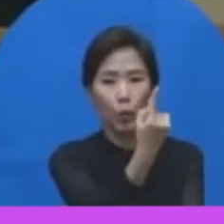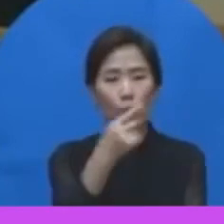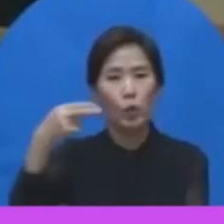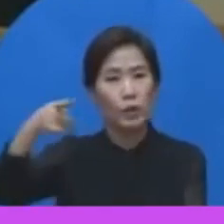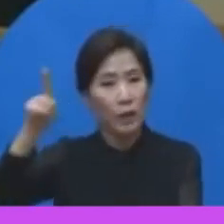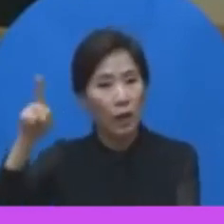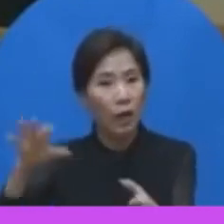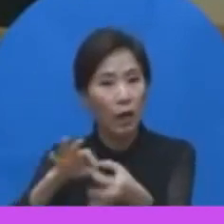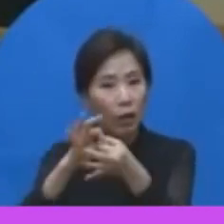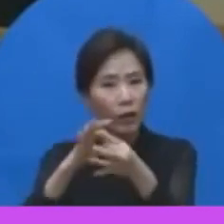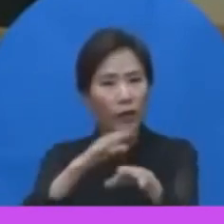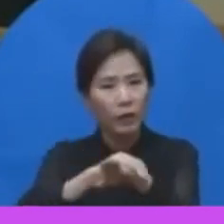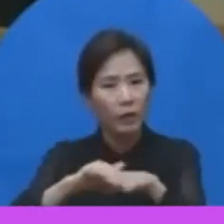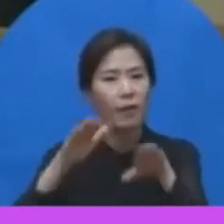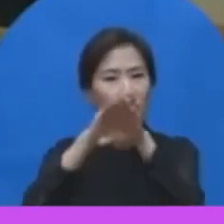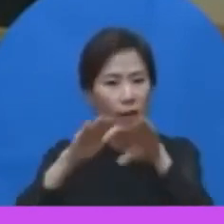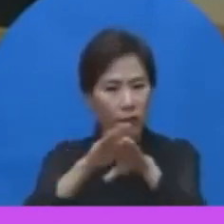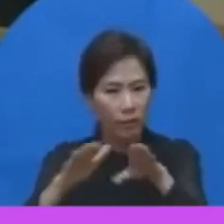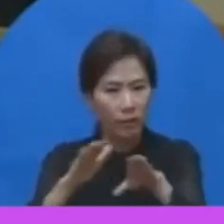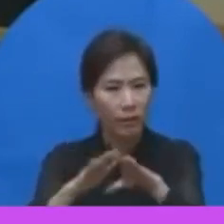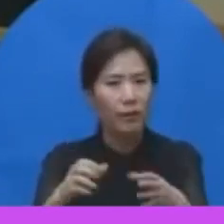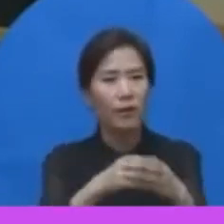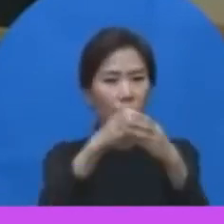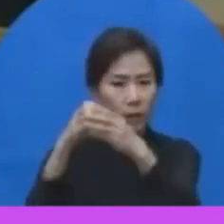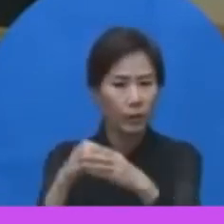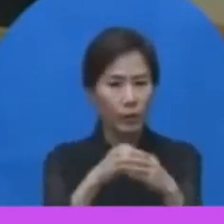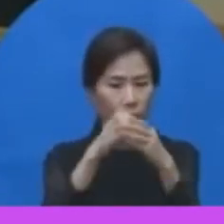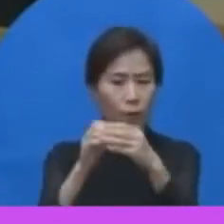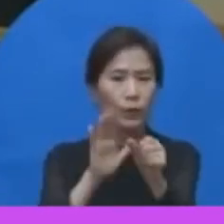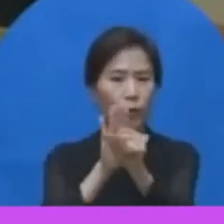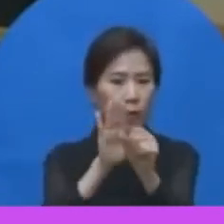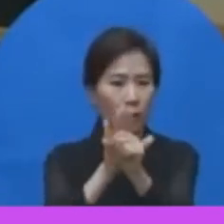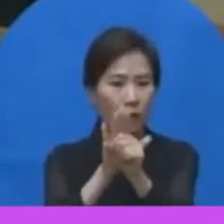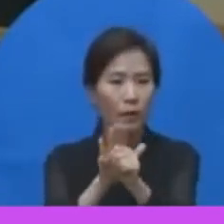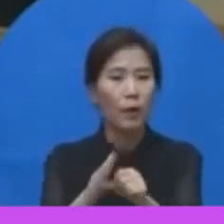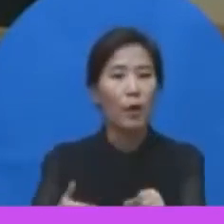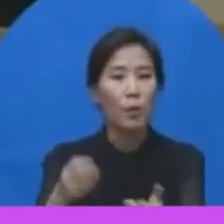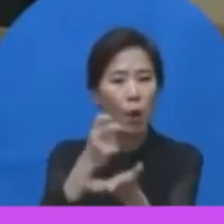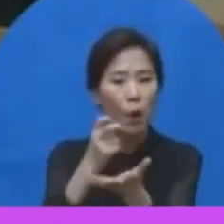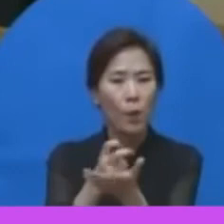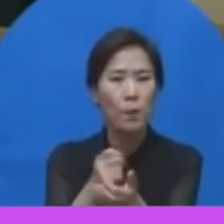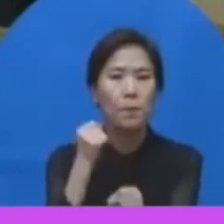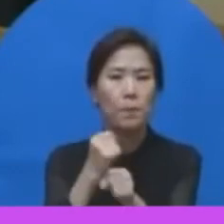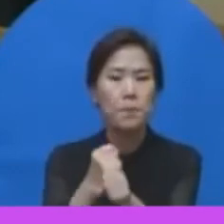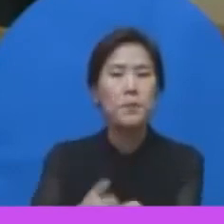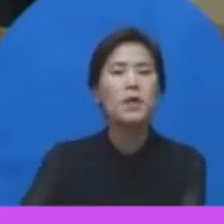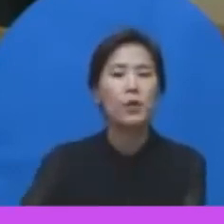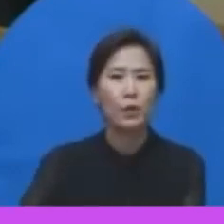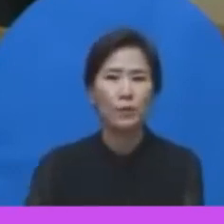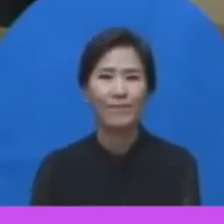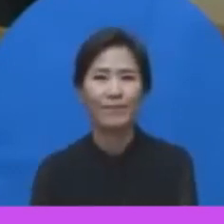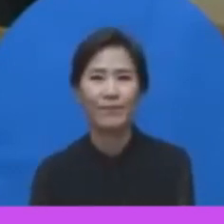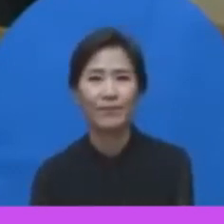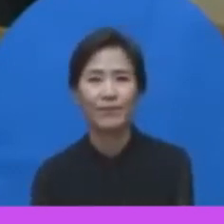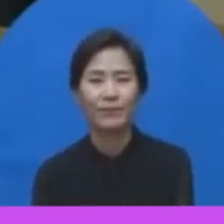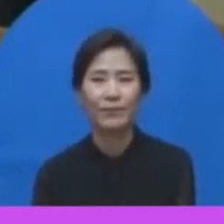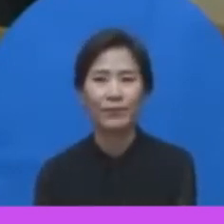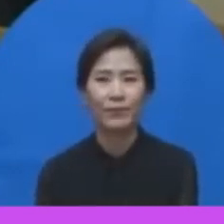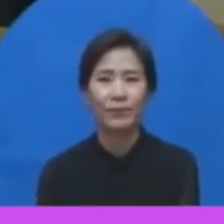건전하게 육성되도록 하는 그런 의무도 있지 않은가. 그래서 그런 차원에서 이 부분도 노동 정책적